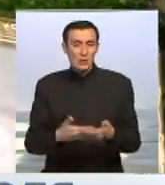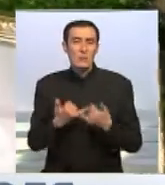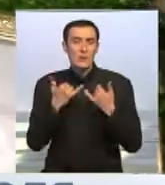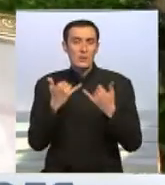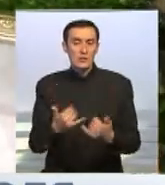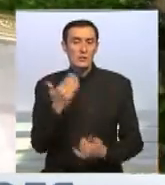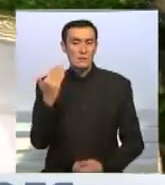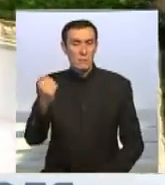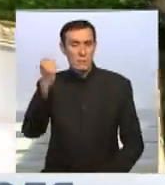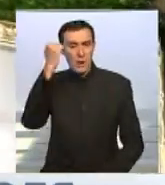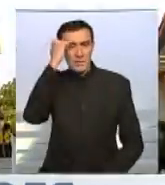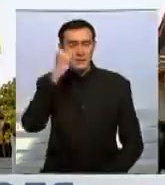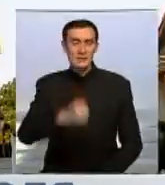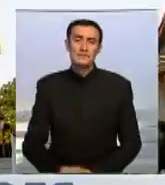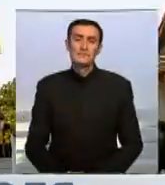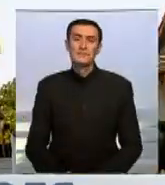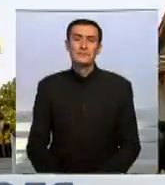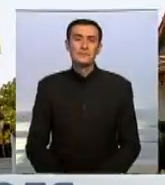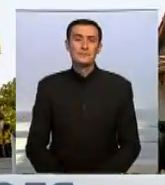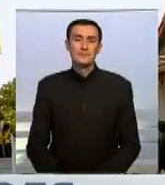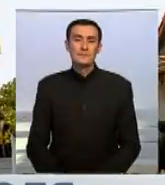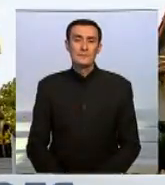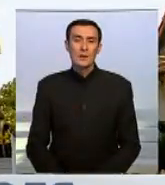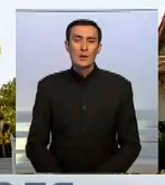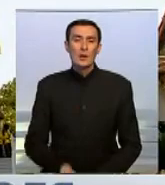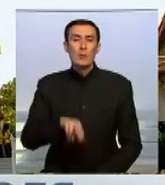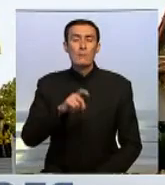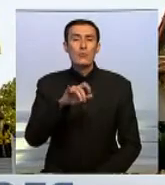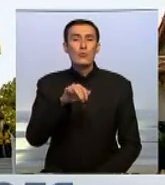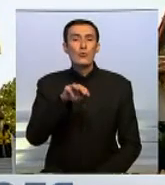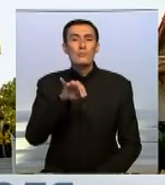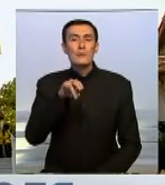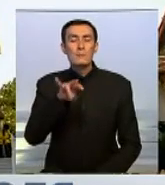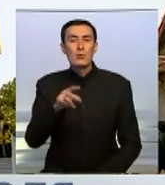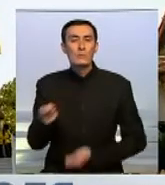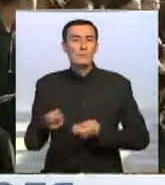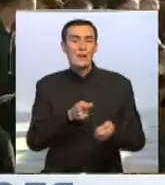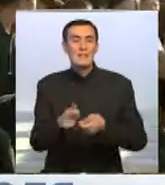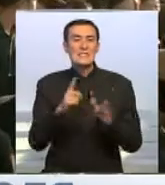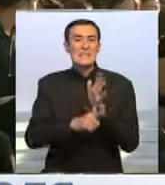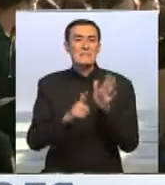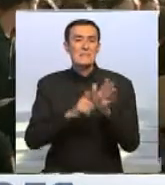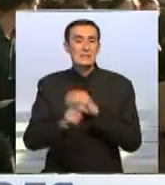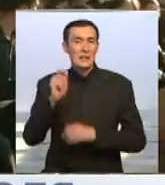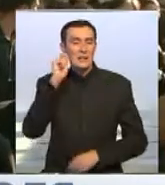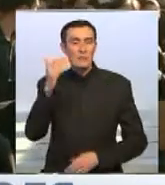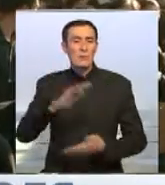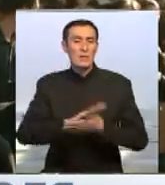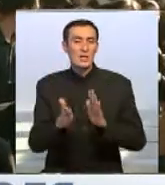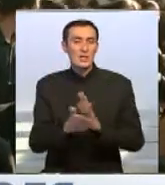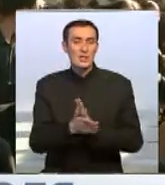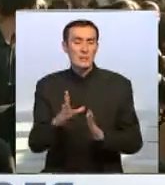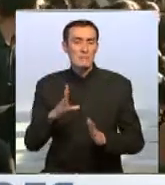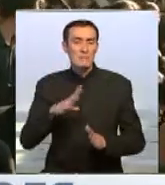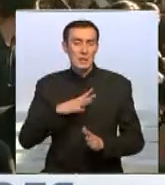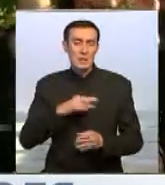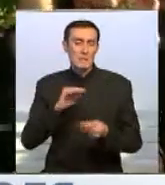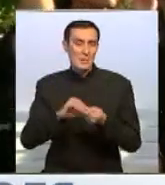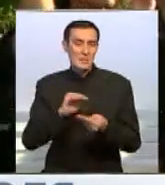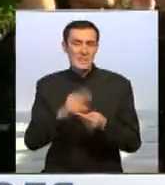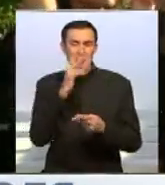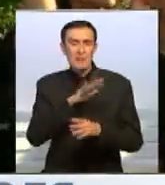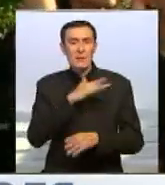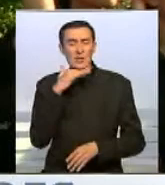почтить его память. Пхумипон Адульядет правил 70 лет. Его положение оставалось неизменным, несмотря